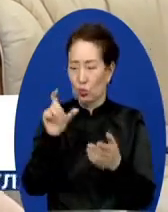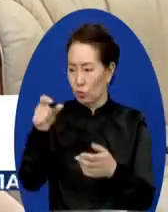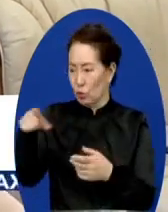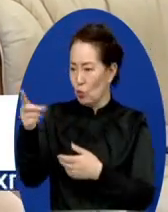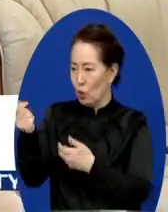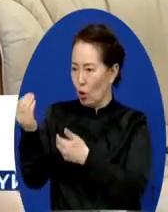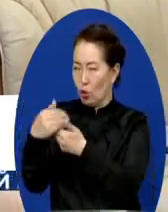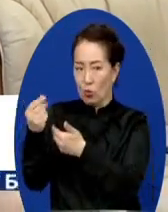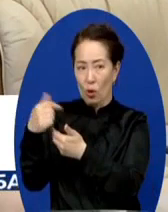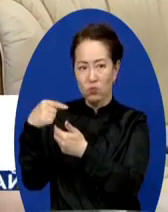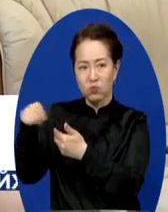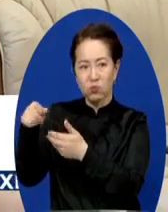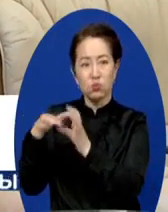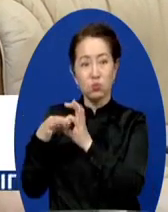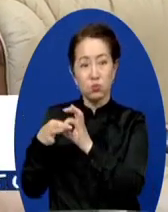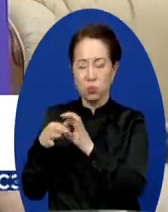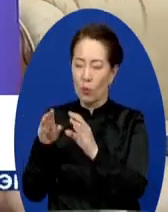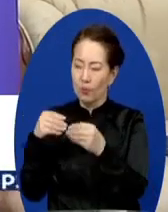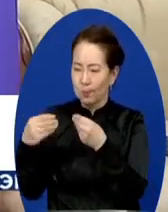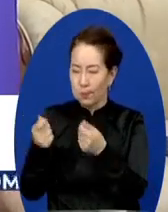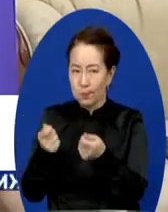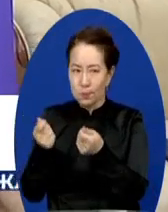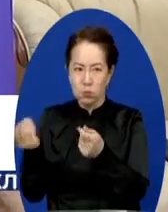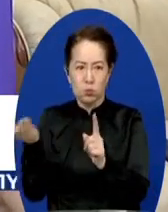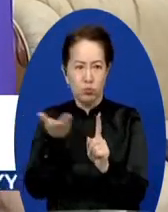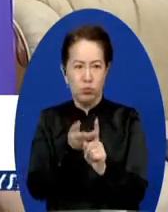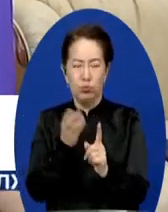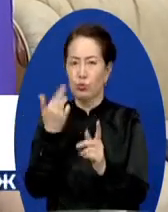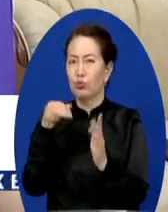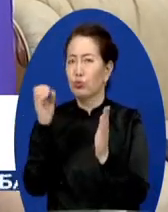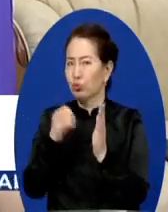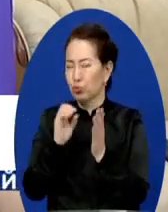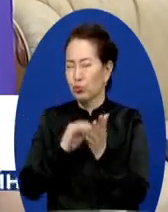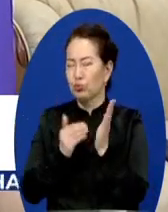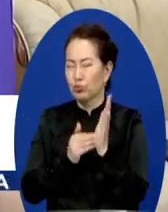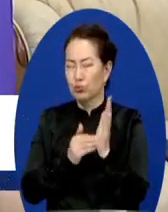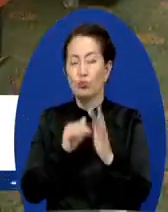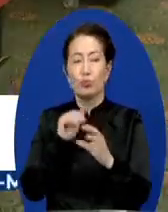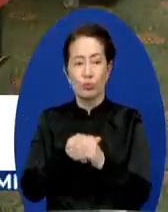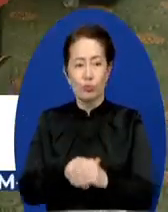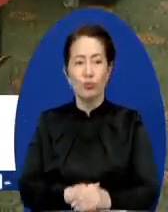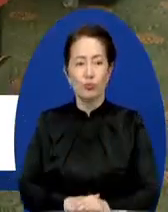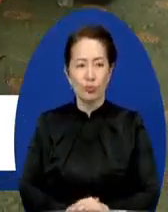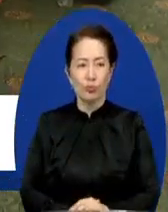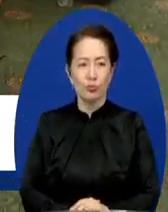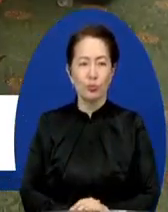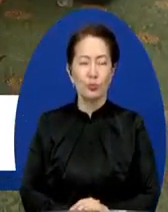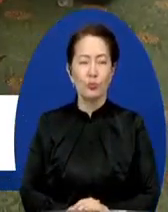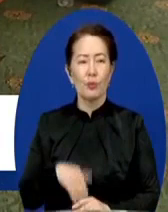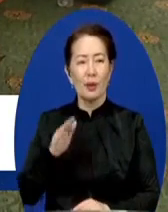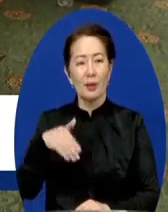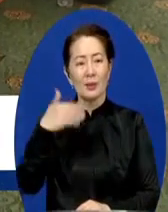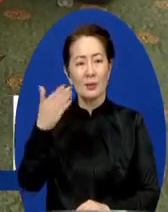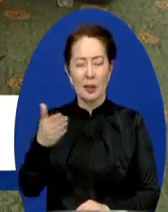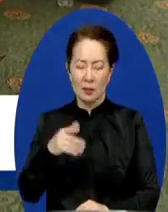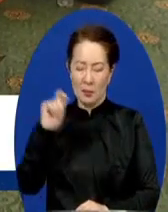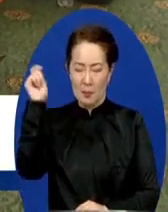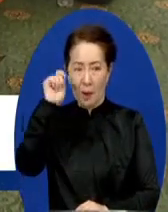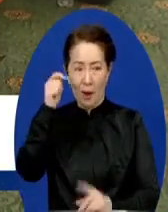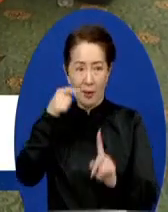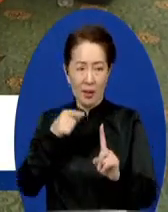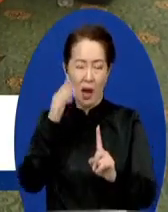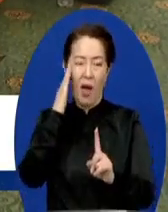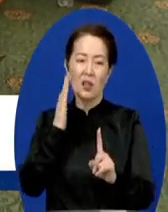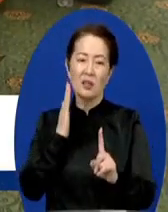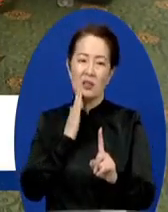этгээдийн одоо орлогоос хамааруулж илүү уян хатан зохицуулдаг байхаар бас төлөвлөгөөд орж байна. Цаашид тэмдэглэлт баярын